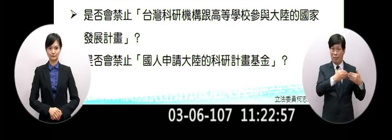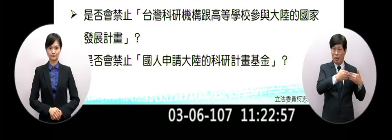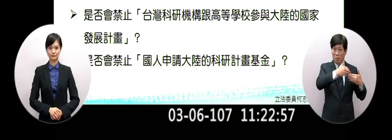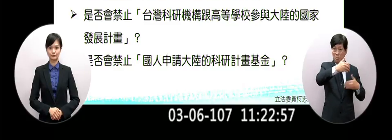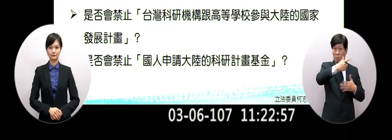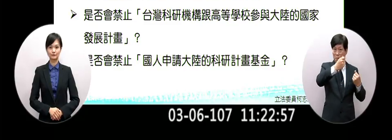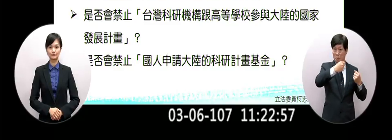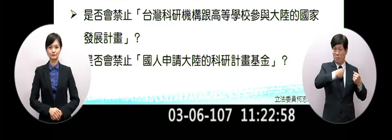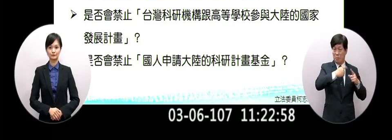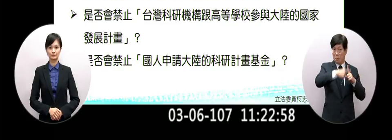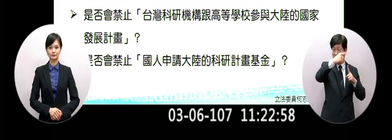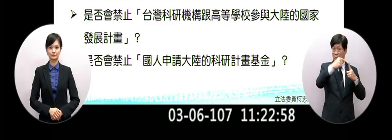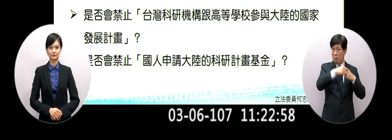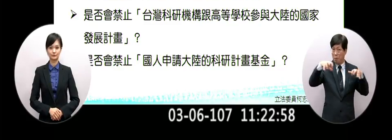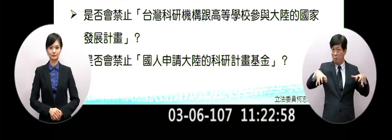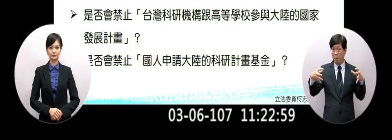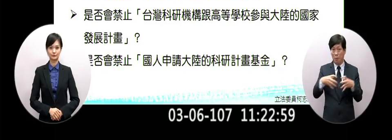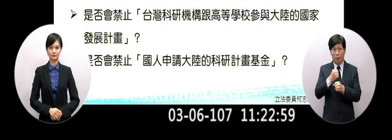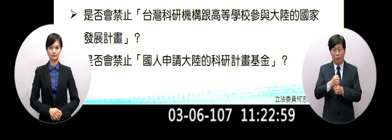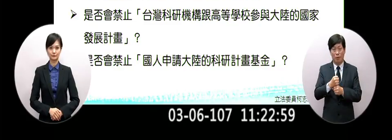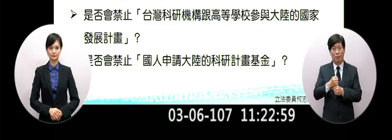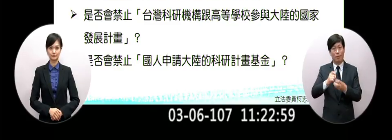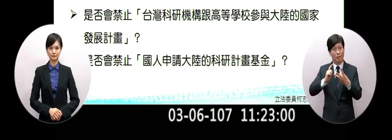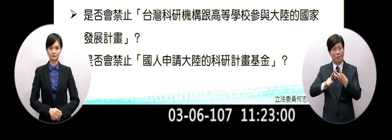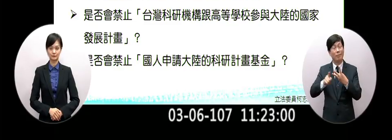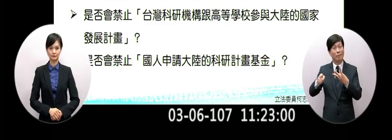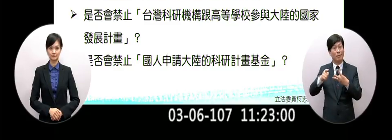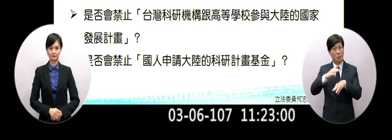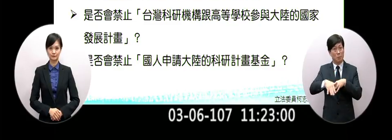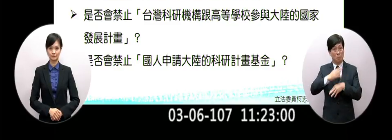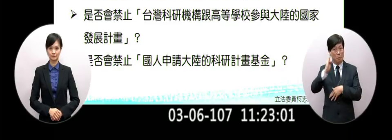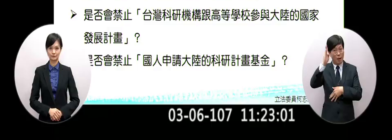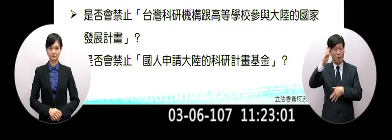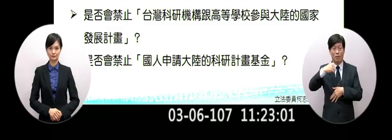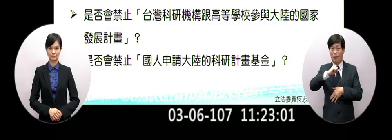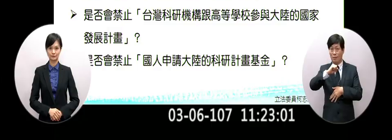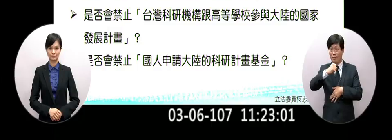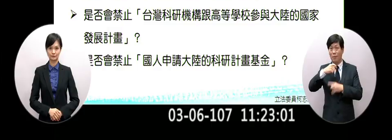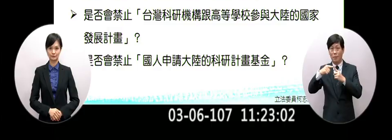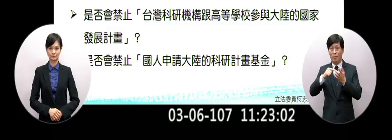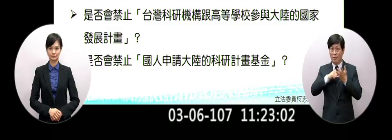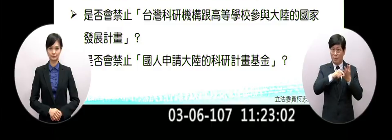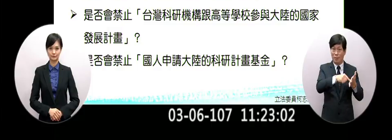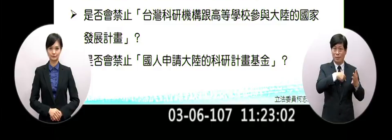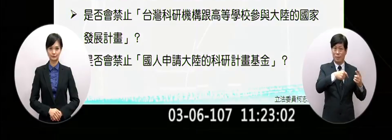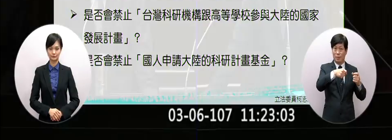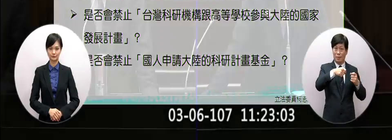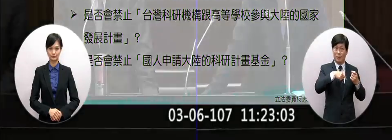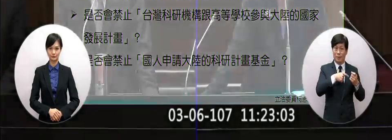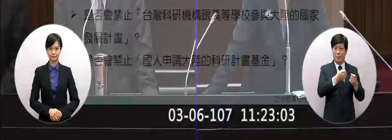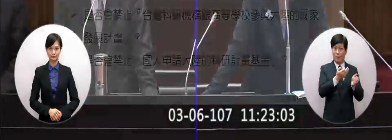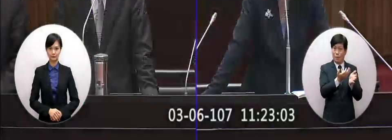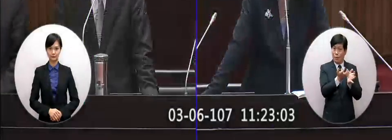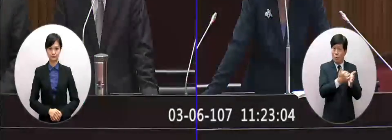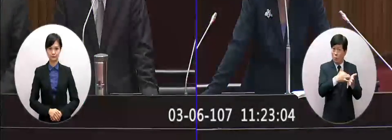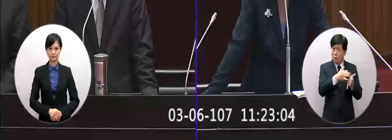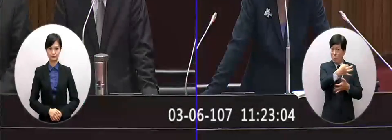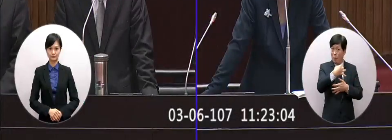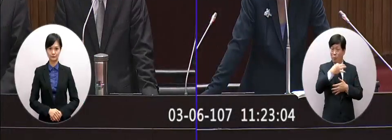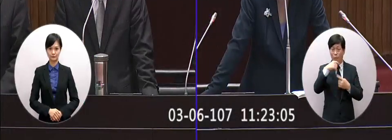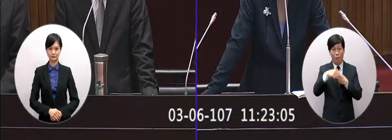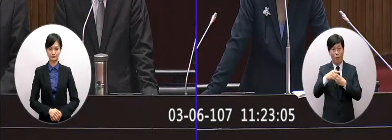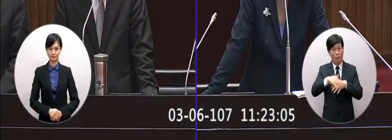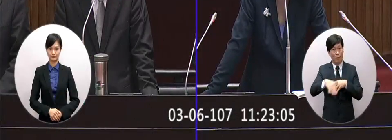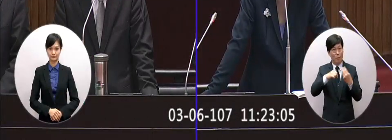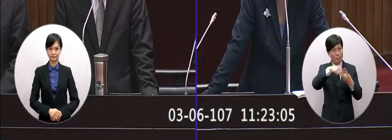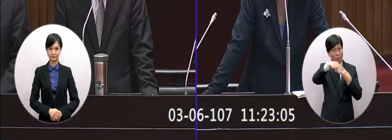高等的机构来做一个发展计划？还有呢，你会不会禁止国人申请大陆的科研计划的基金？院长，你对这几件事情的态度